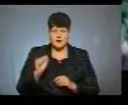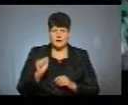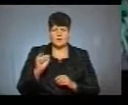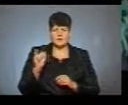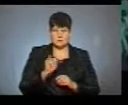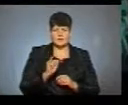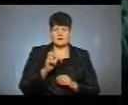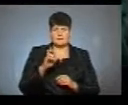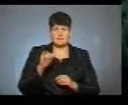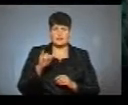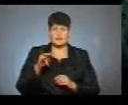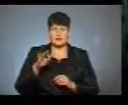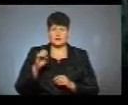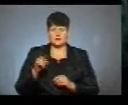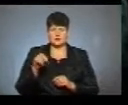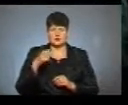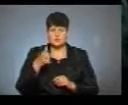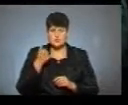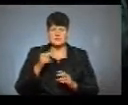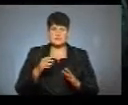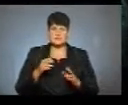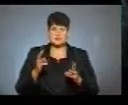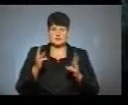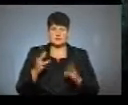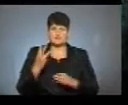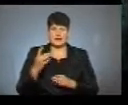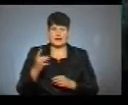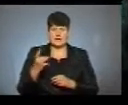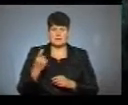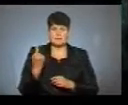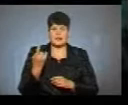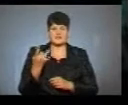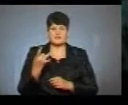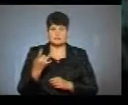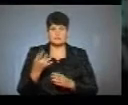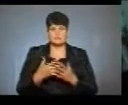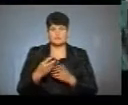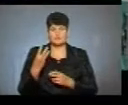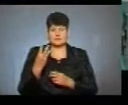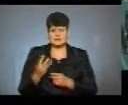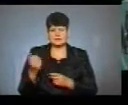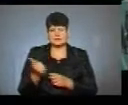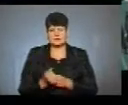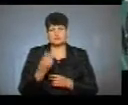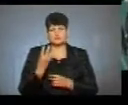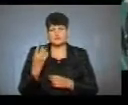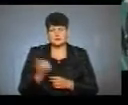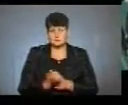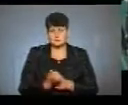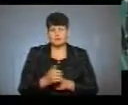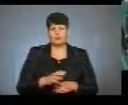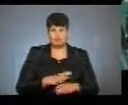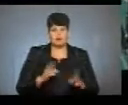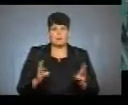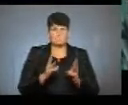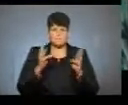3 рази було загорілося. Перший раз то десь, ну, 3 неділі, 4. Були